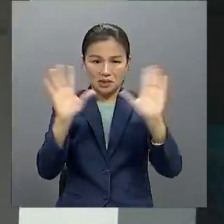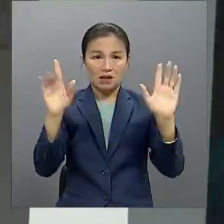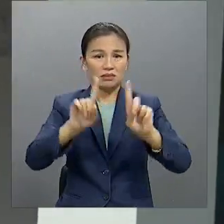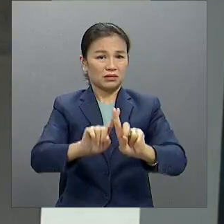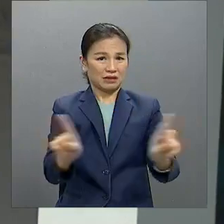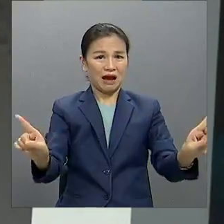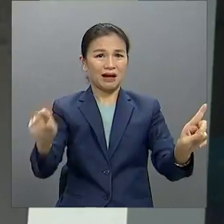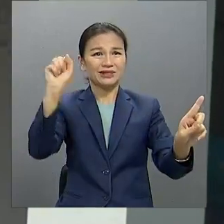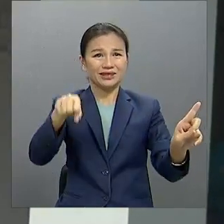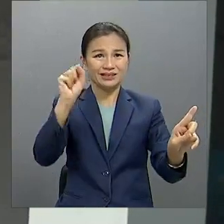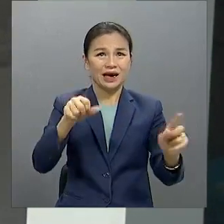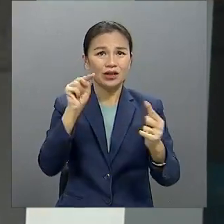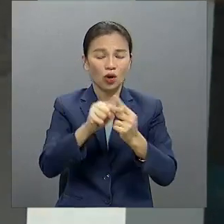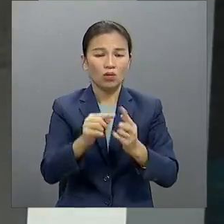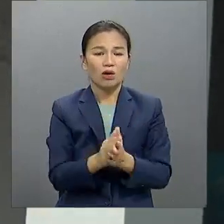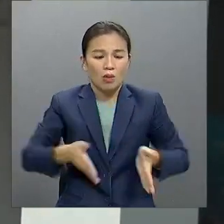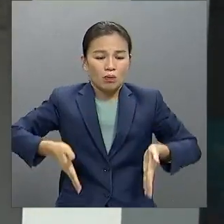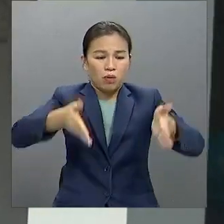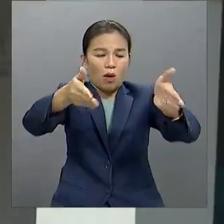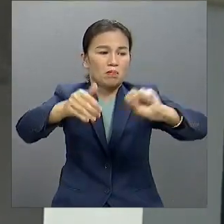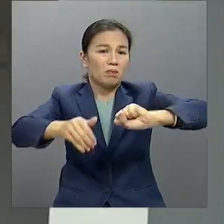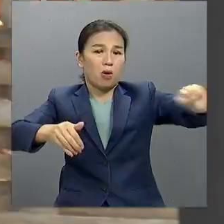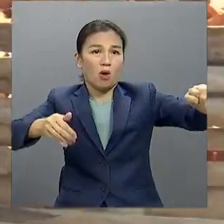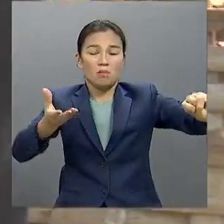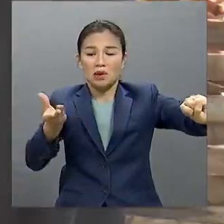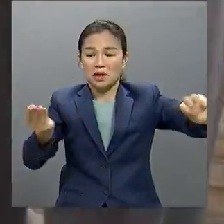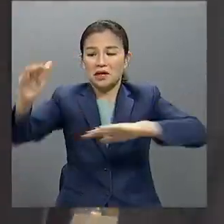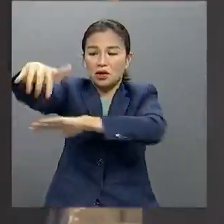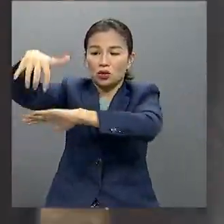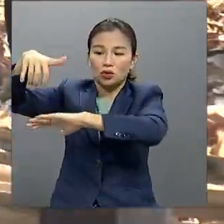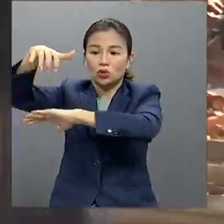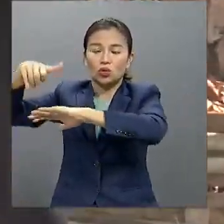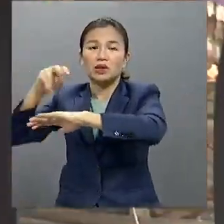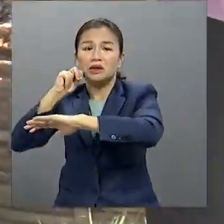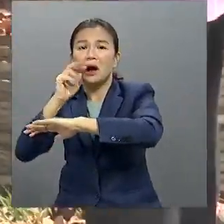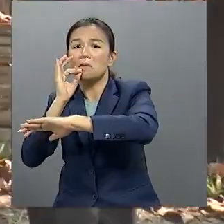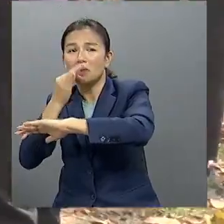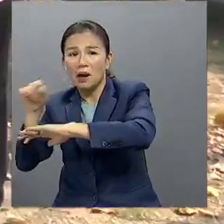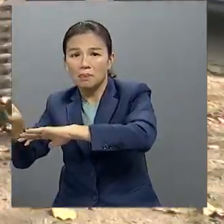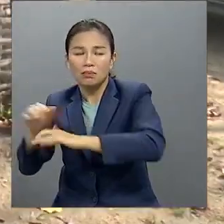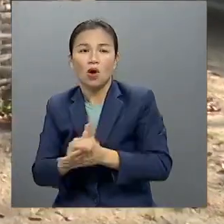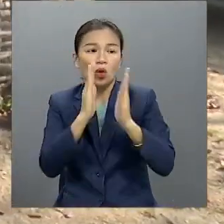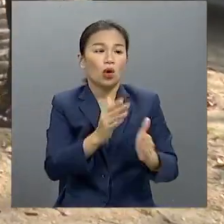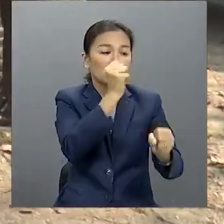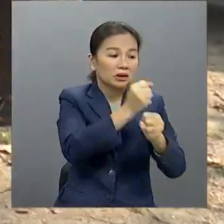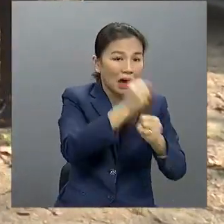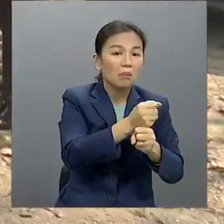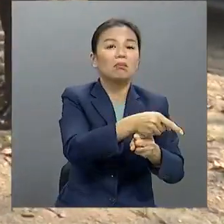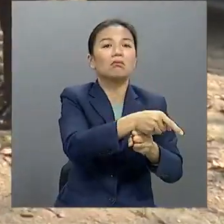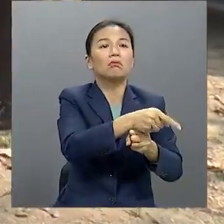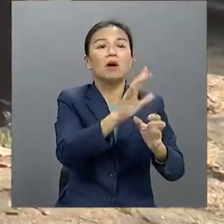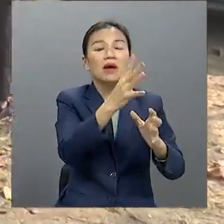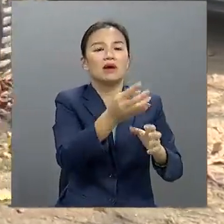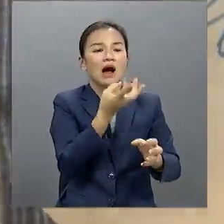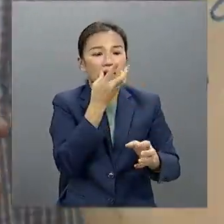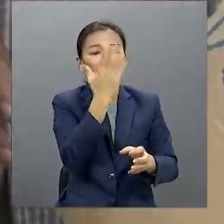หว่างฝั่งที่มีบ่อดินอยู่เนี่ยนะคะแล้วก็ฝั่งที่ไม่มีผู้ประกอบการบ่อดินที่หน้าศาลากลางจังหวัดนครปฐม